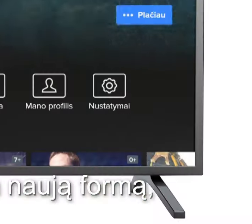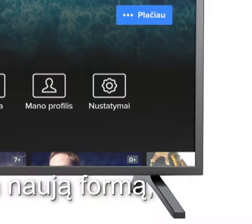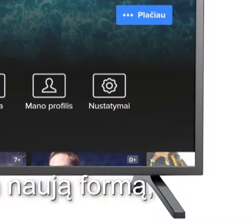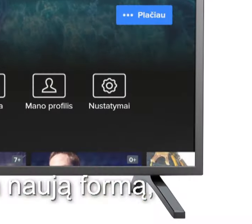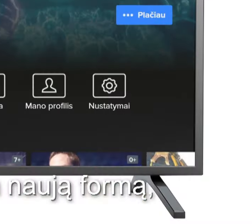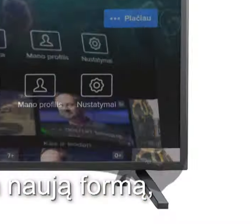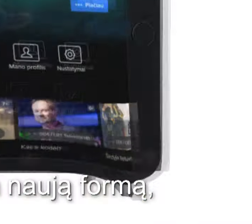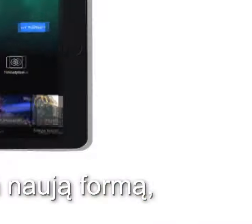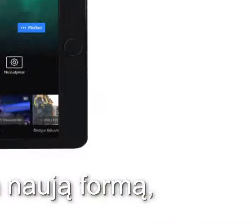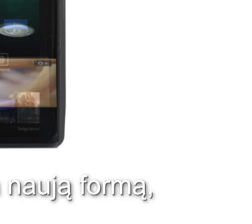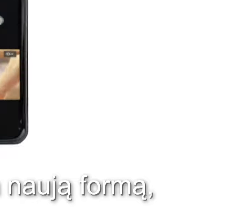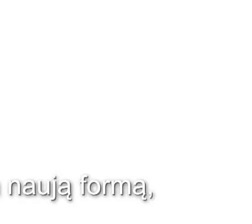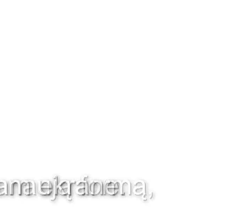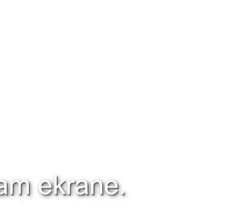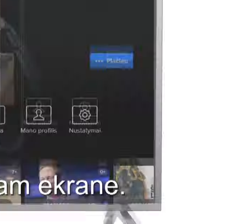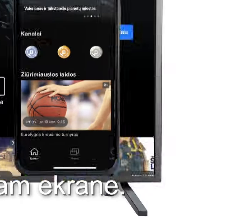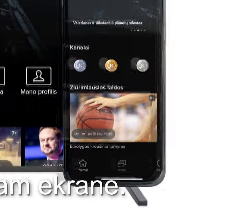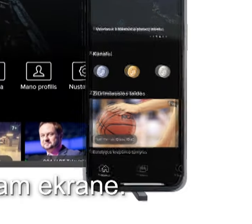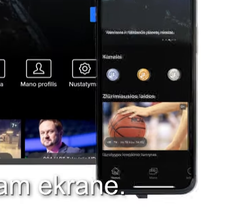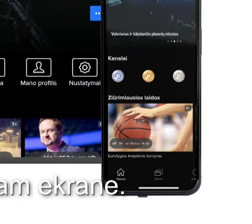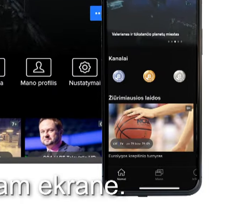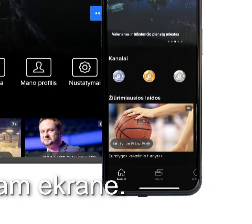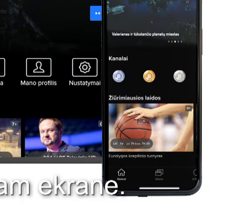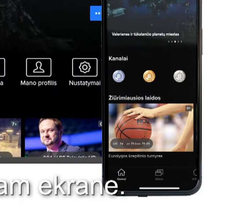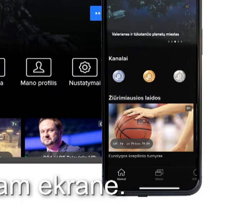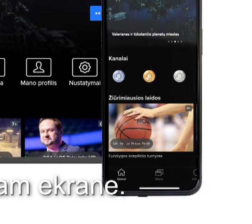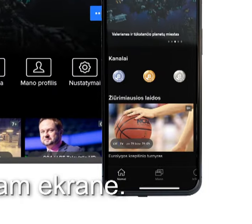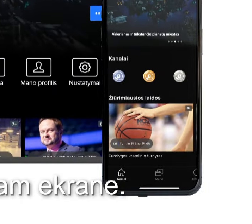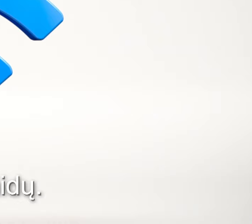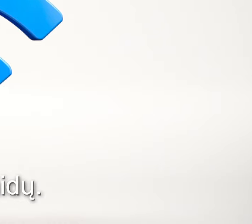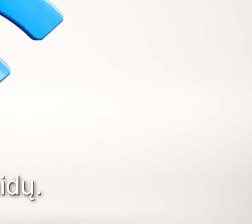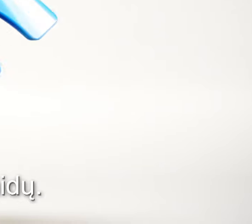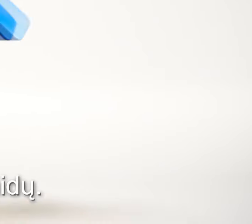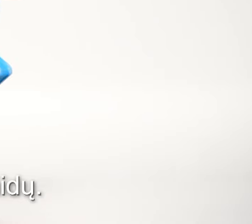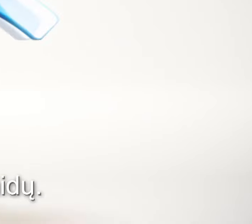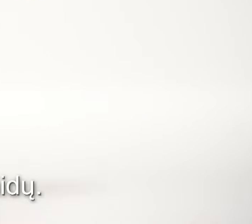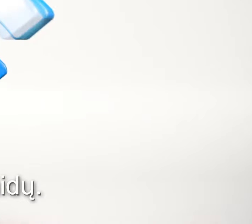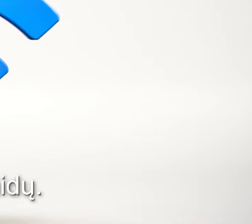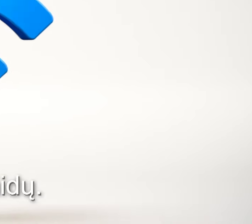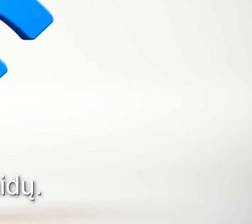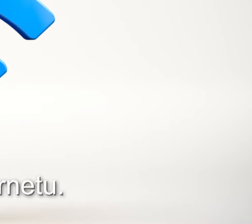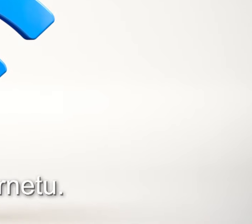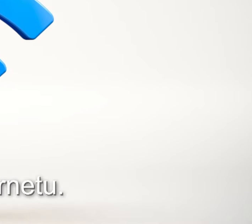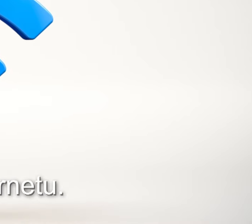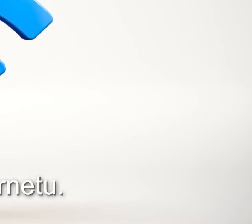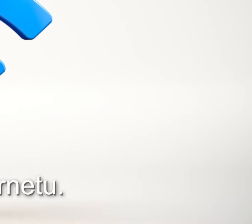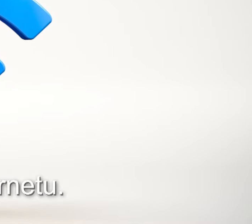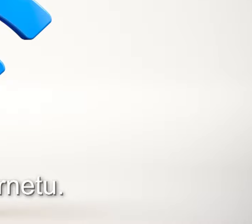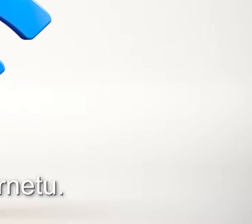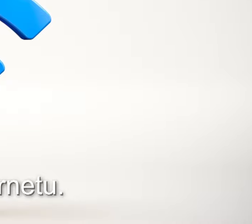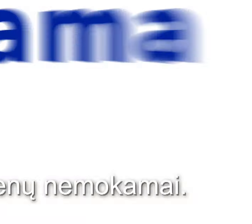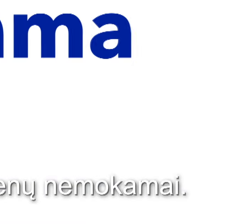Pagaliau televizija įgauna naują formą. Televizoriuje ar bet kuriam ekrane nereikia jokių laidų su bet kuriuo